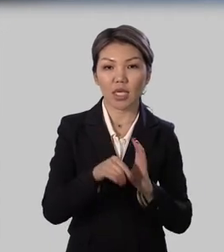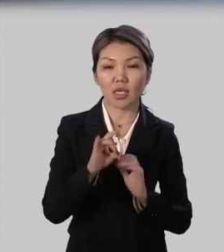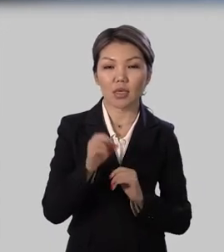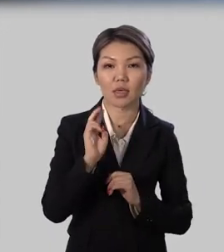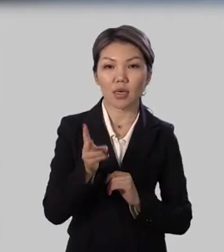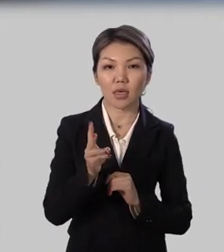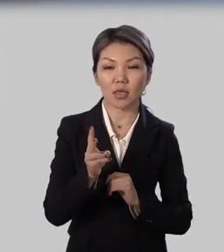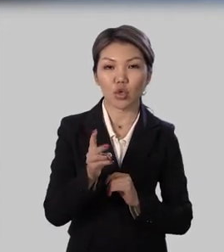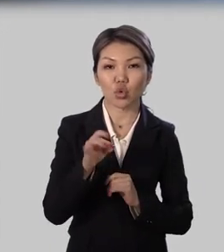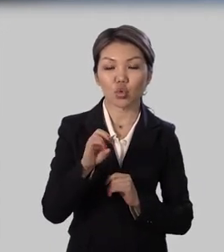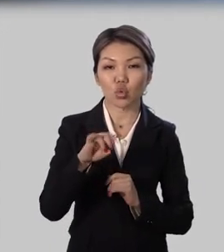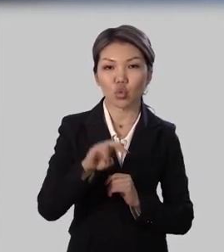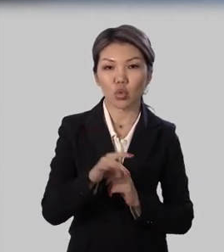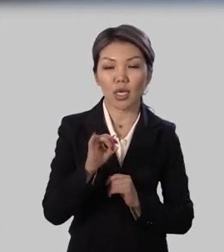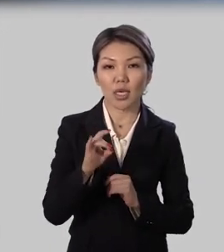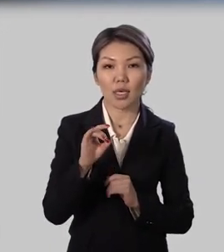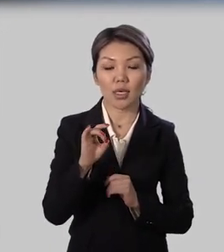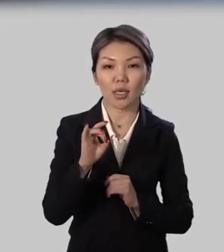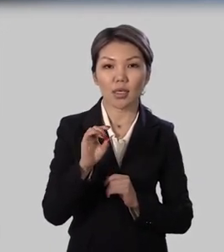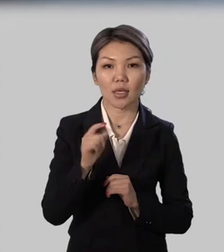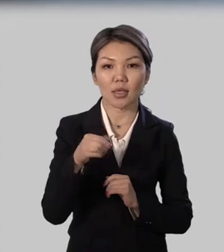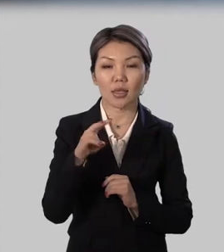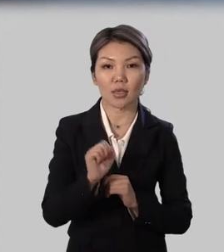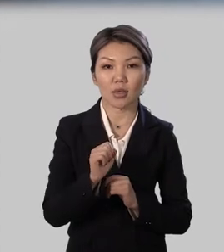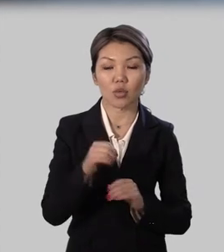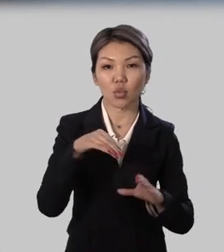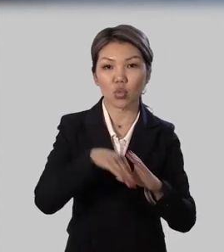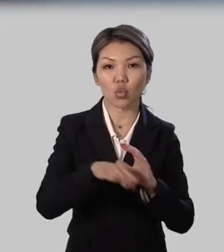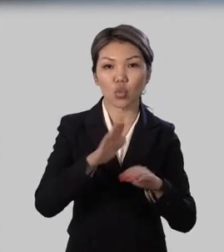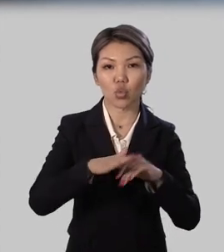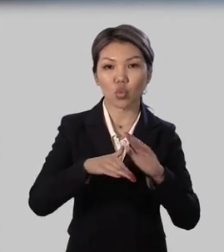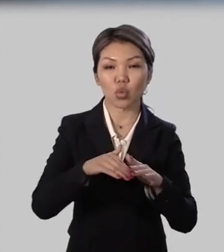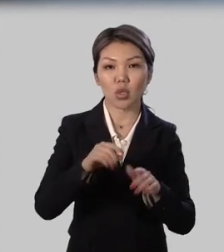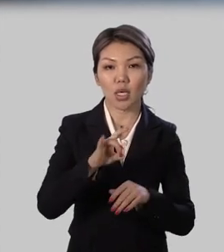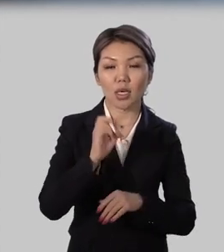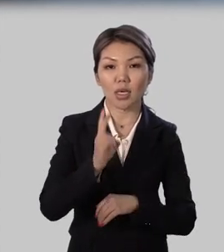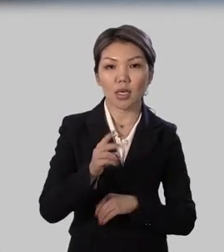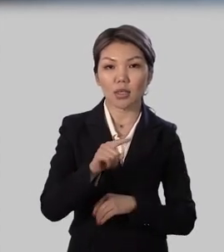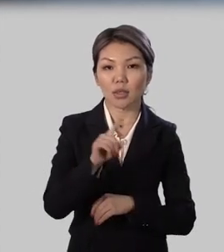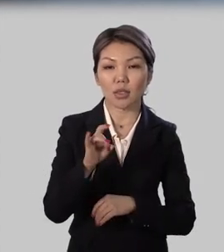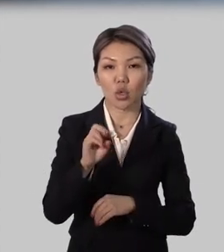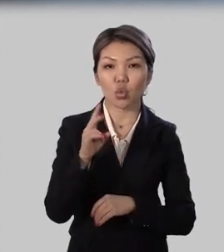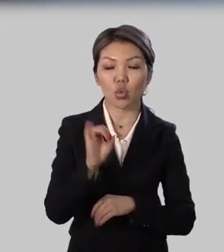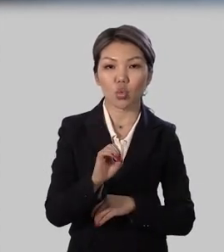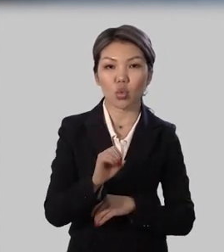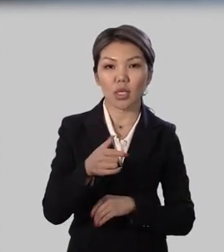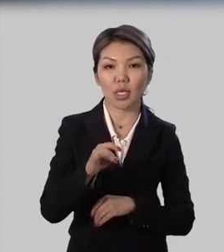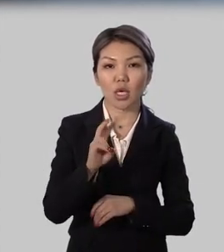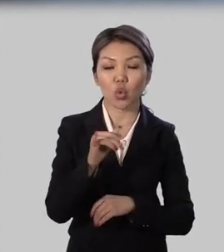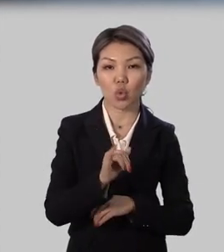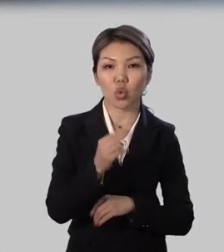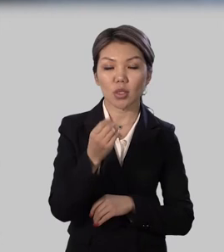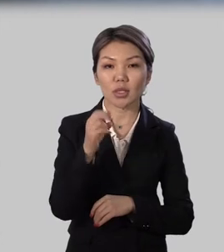в реку рак за руку греку цап а теперь быстрее